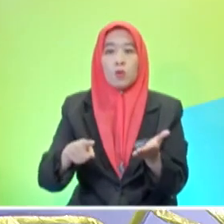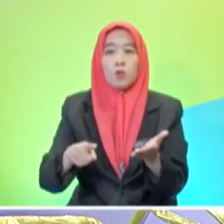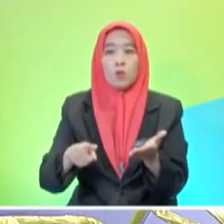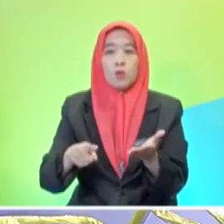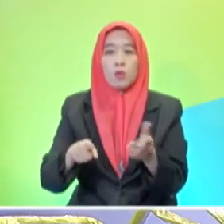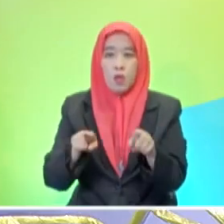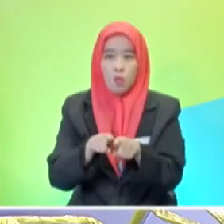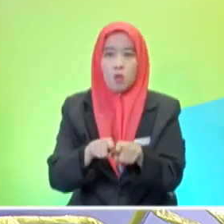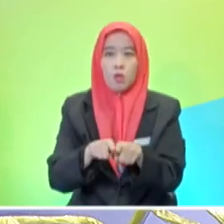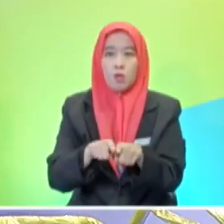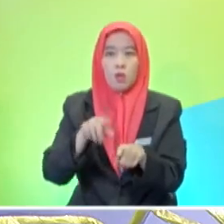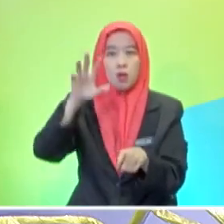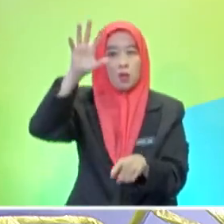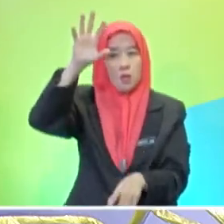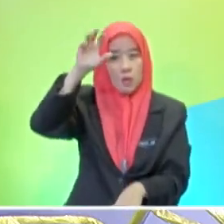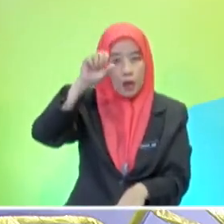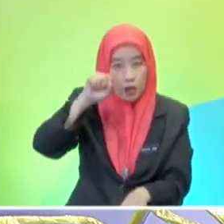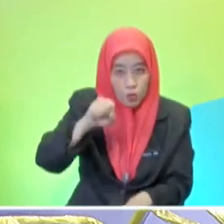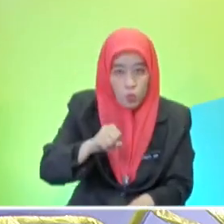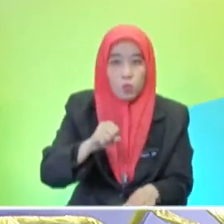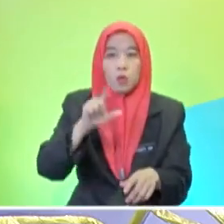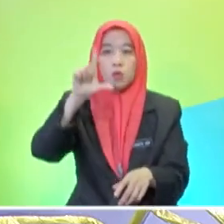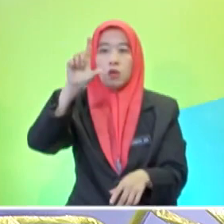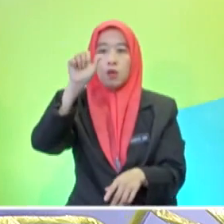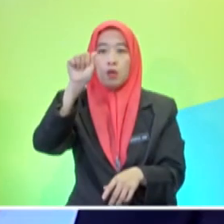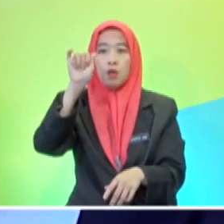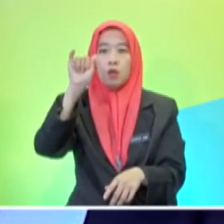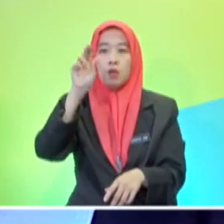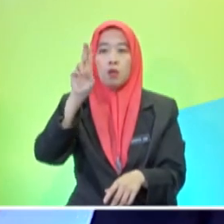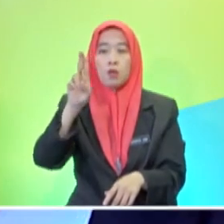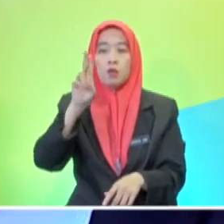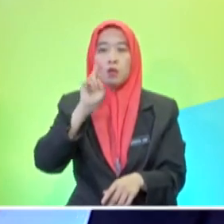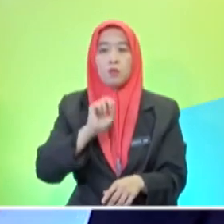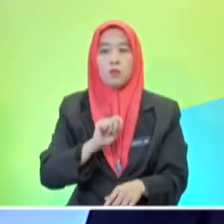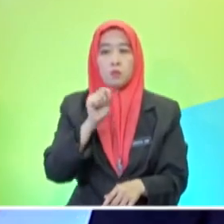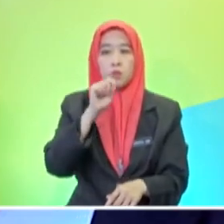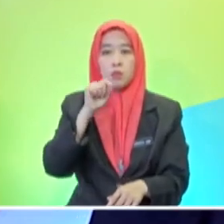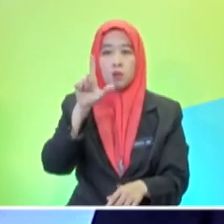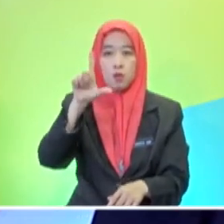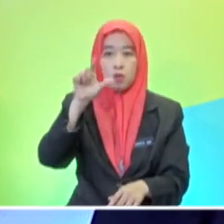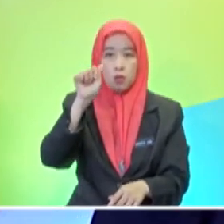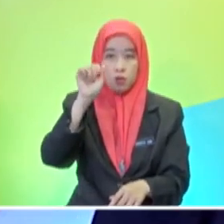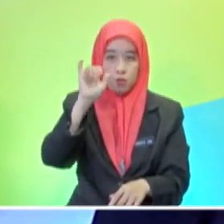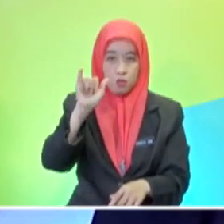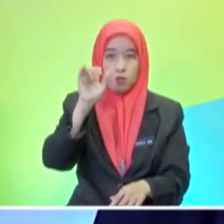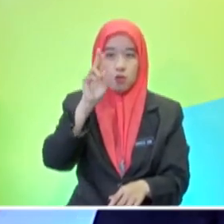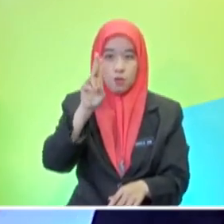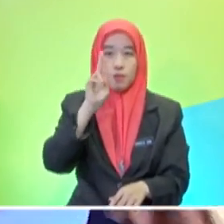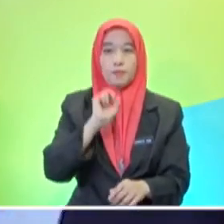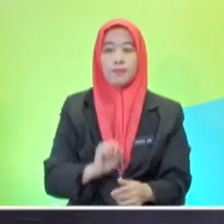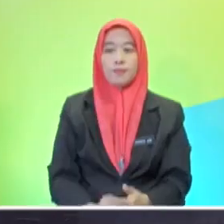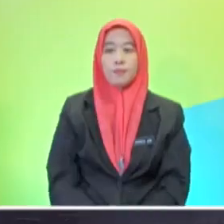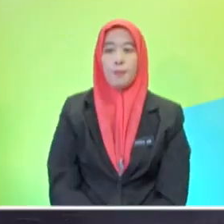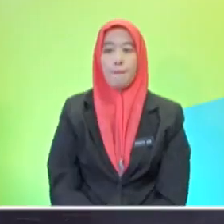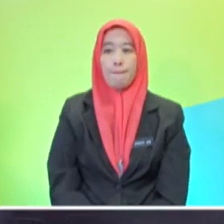layu jugalah, cikgu. Ya, masih layu juga. Okey, bagus. Okey. Jadinya D ialah layu. Okey,